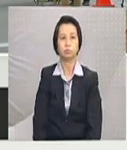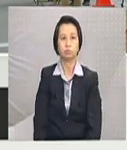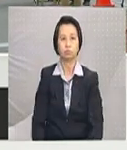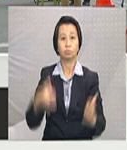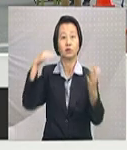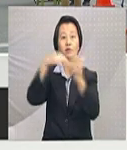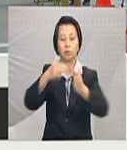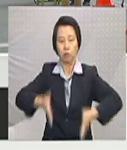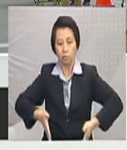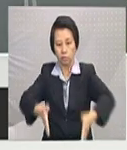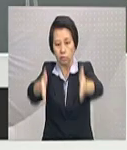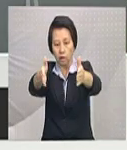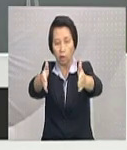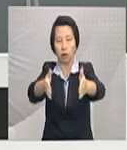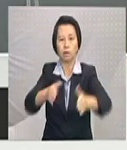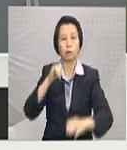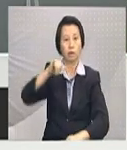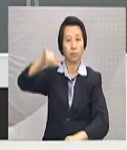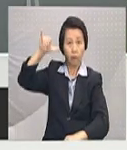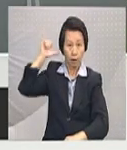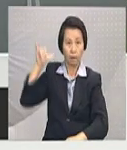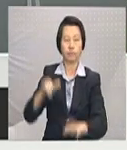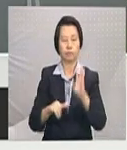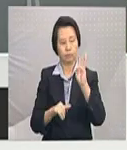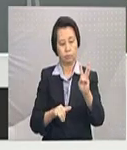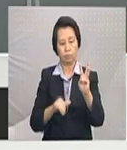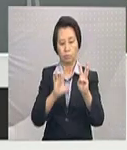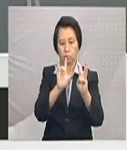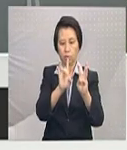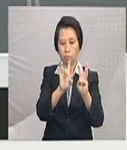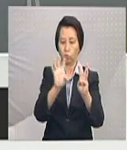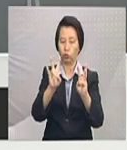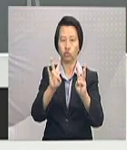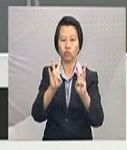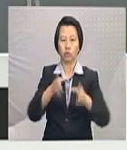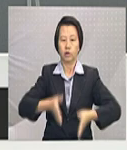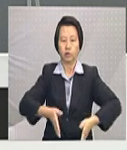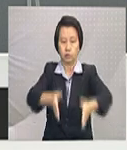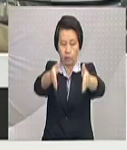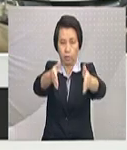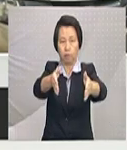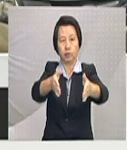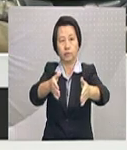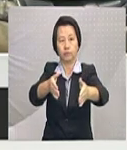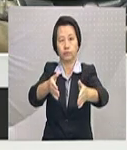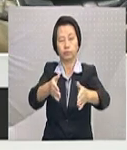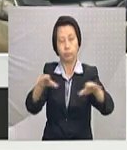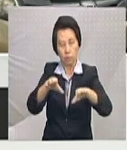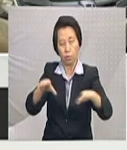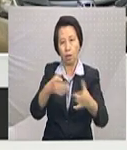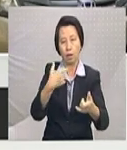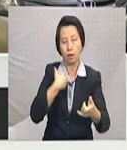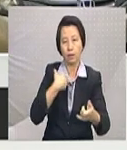Sekatan jalan raya semalam sebanyak 687 sekatan dijalankan dan